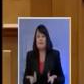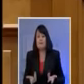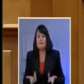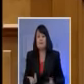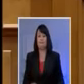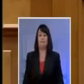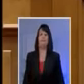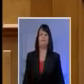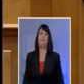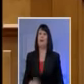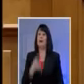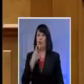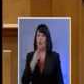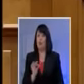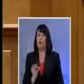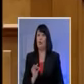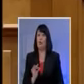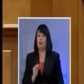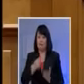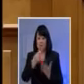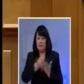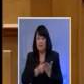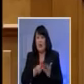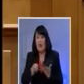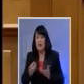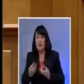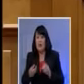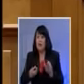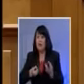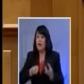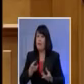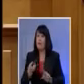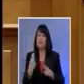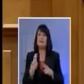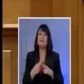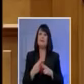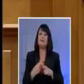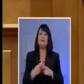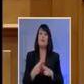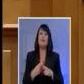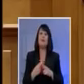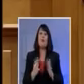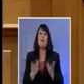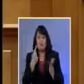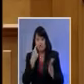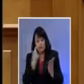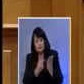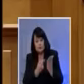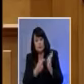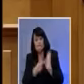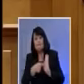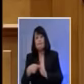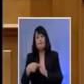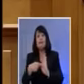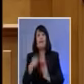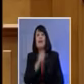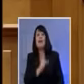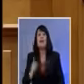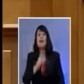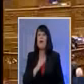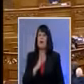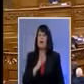ξέρετε, τα νούμερα είναι νούμερα, αλλά σημασία έχει να δει κανείς πως αυτά αποτυπώνονται και στην κοινωνική